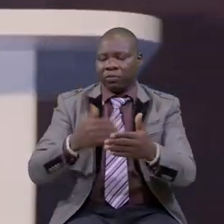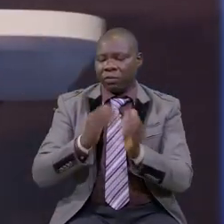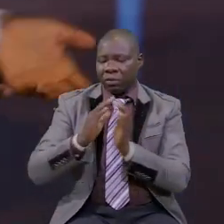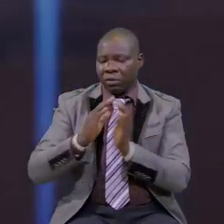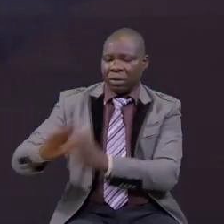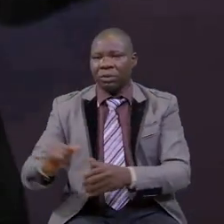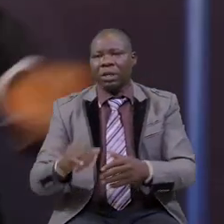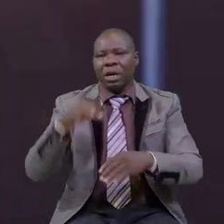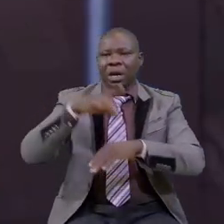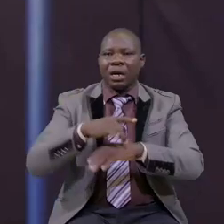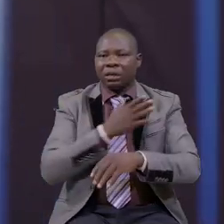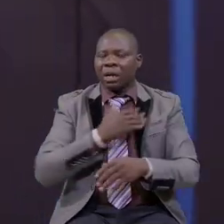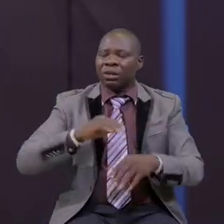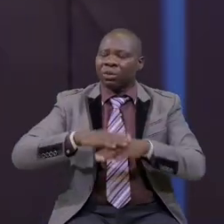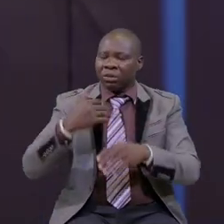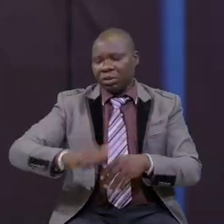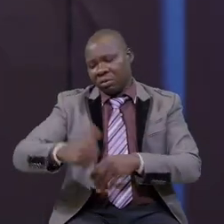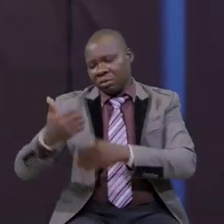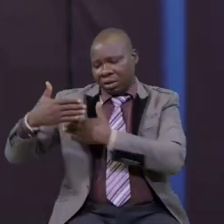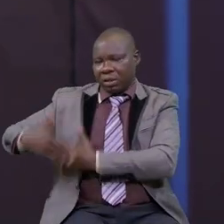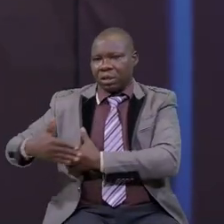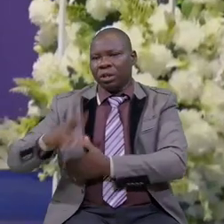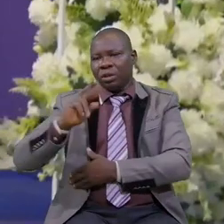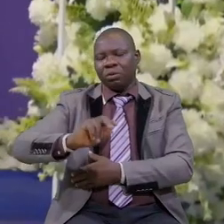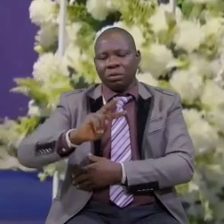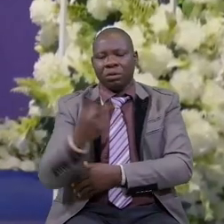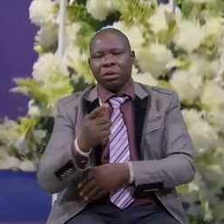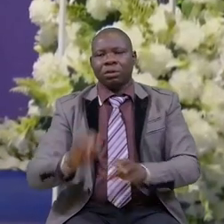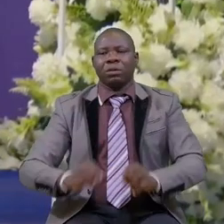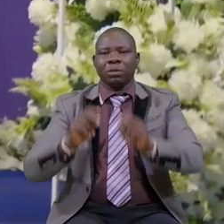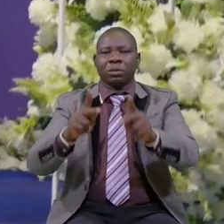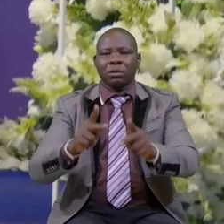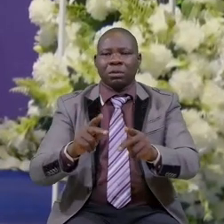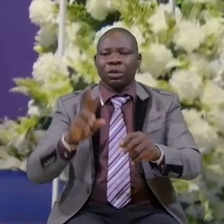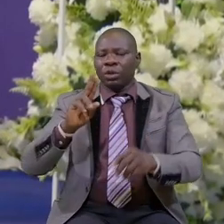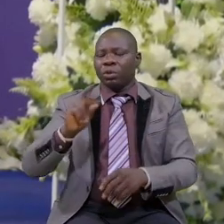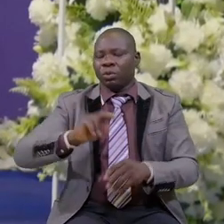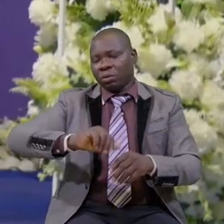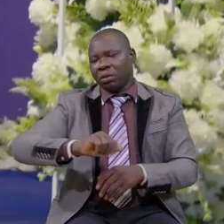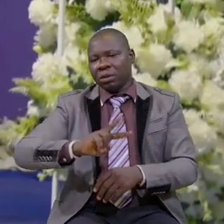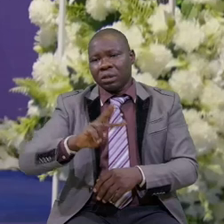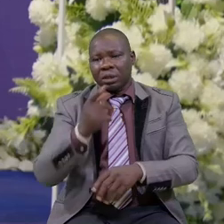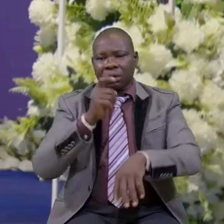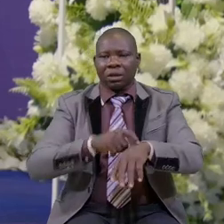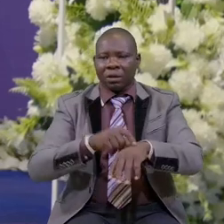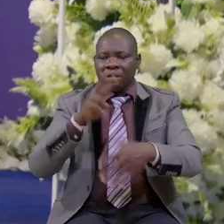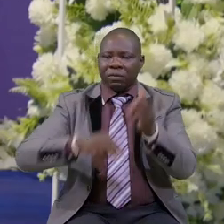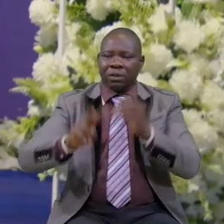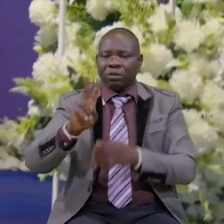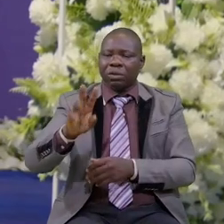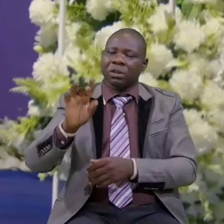terre? Maintenant, mais dans l'au-delà, il n'y a pas de deuxième chance. Verset 27. Verset 27, le riche